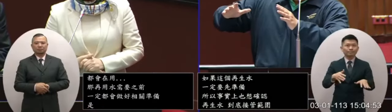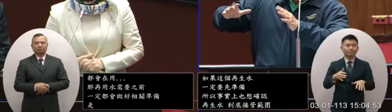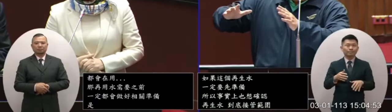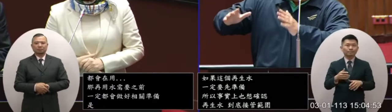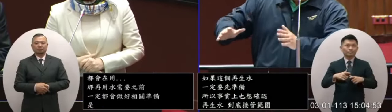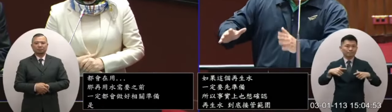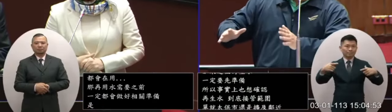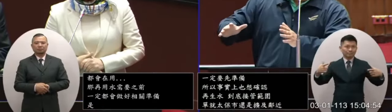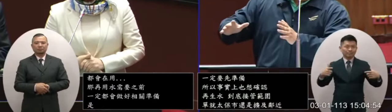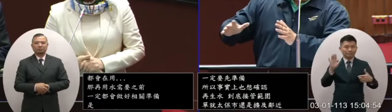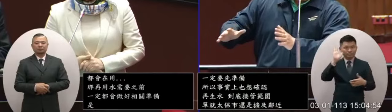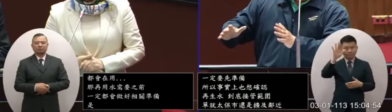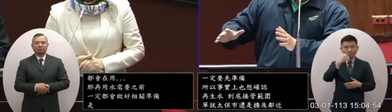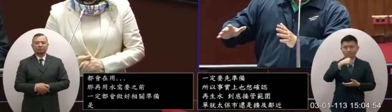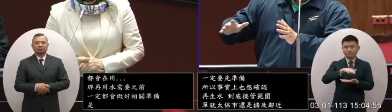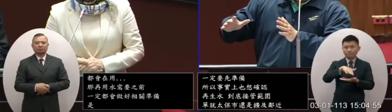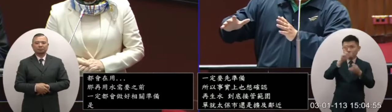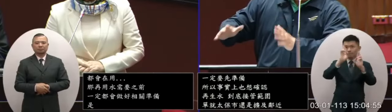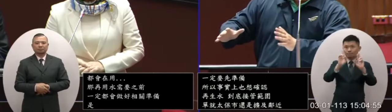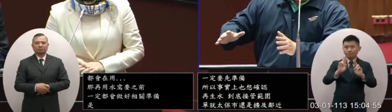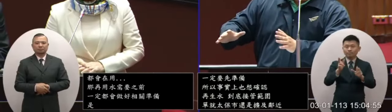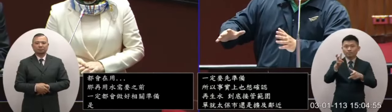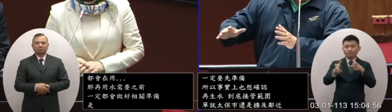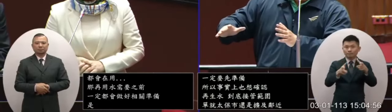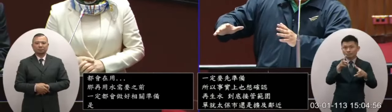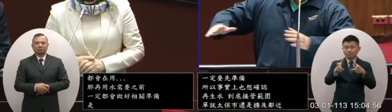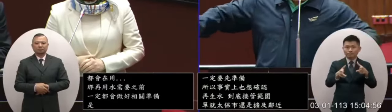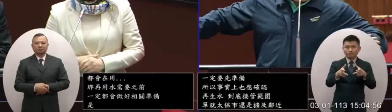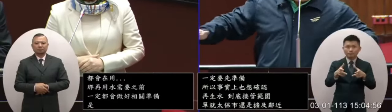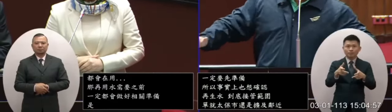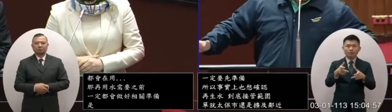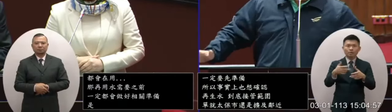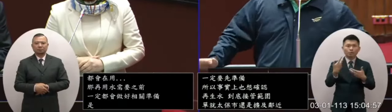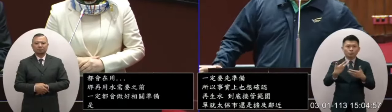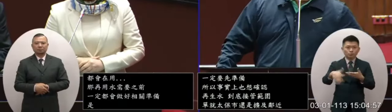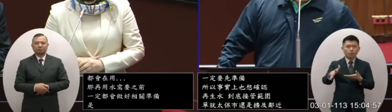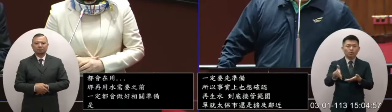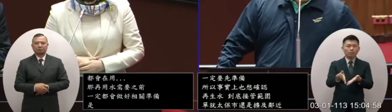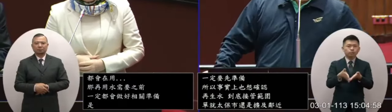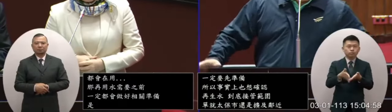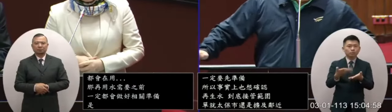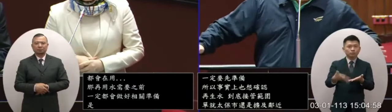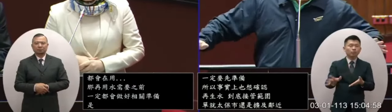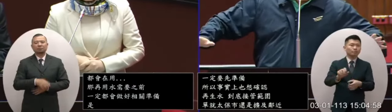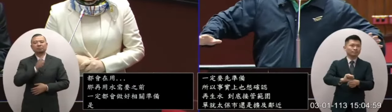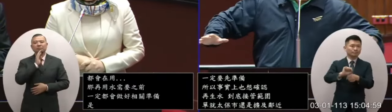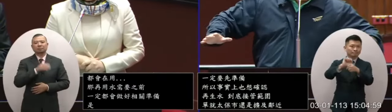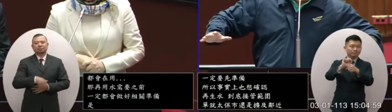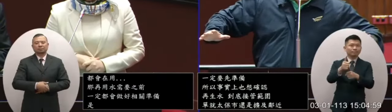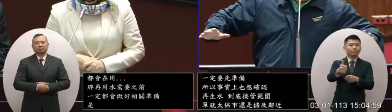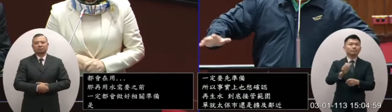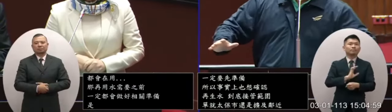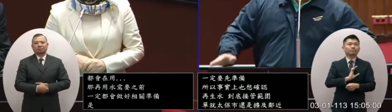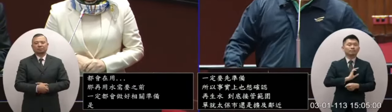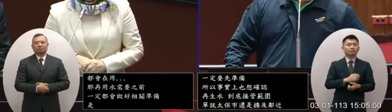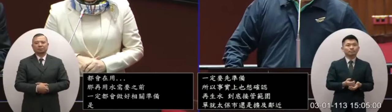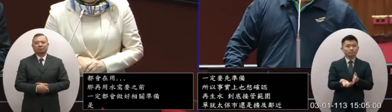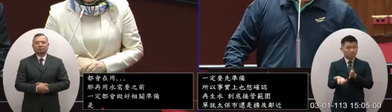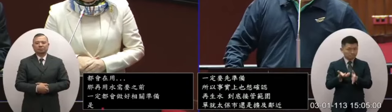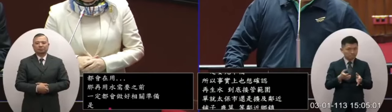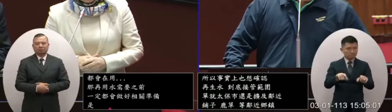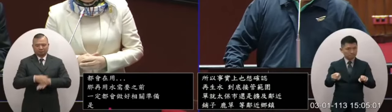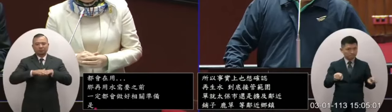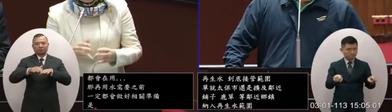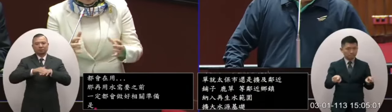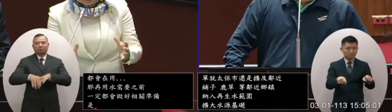于台积电它所需要的水我想应该是越多越好吧，所以这部分是不是可以提早来布局